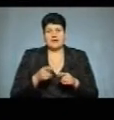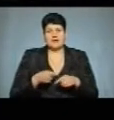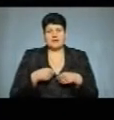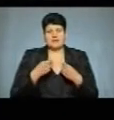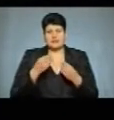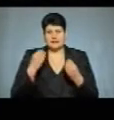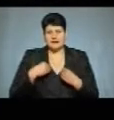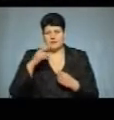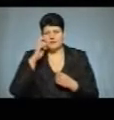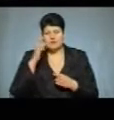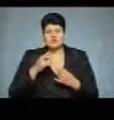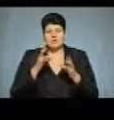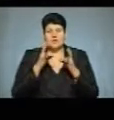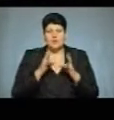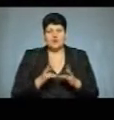горя, якого я маю